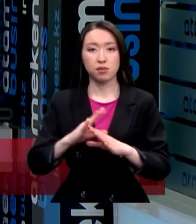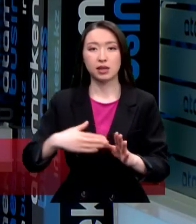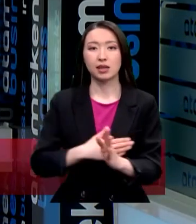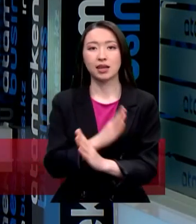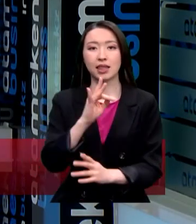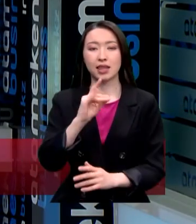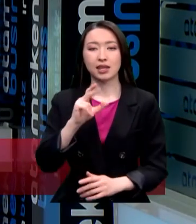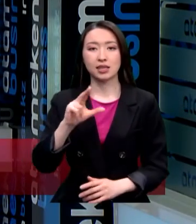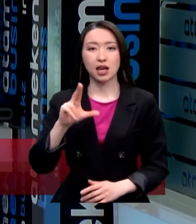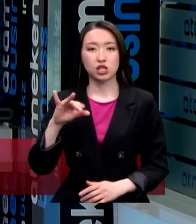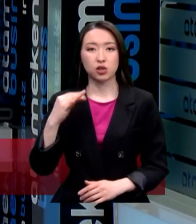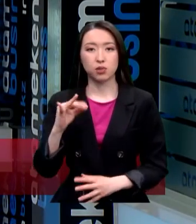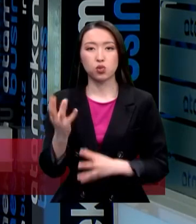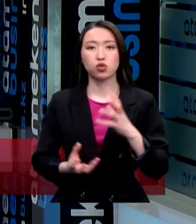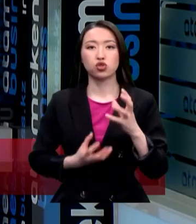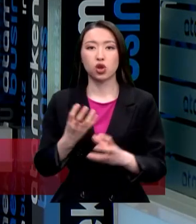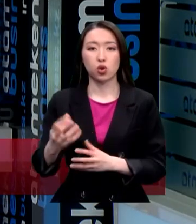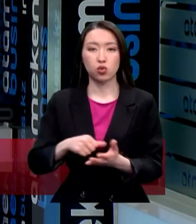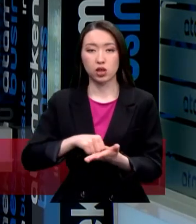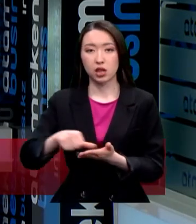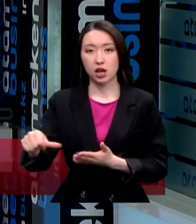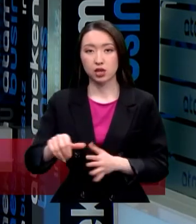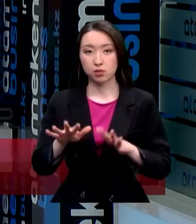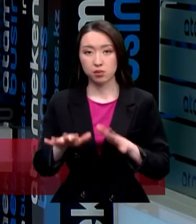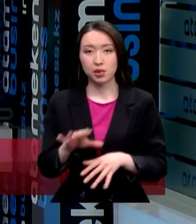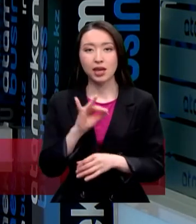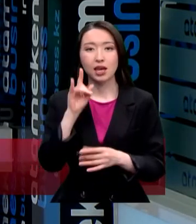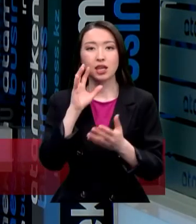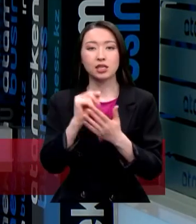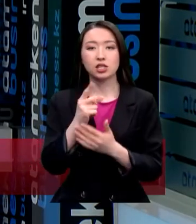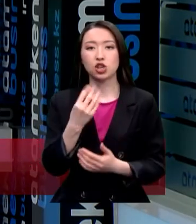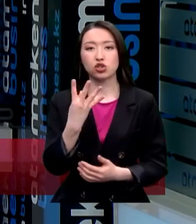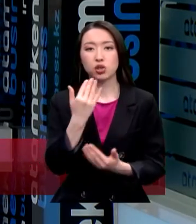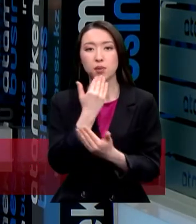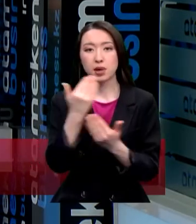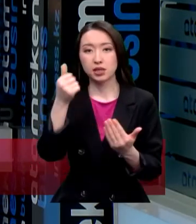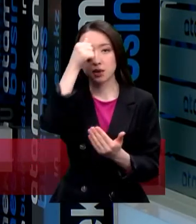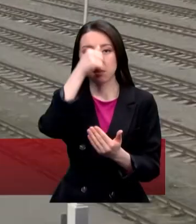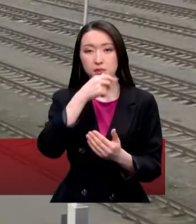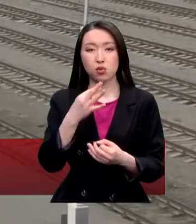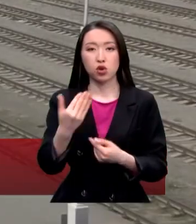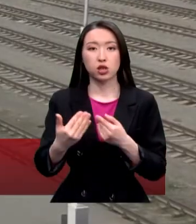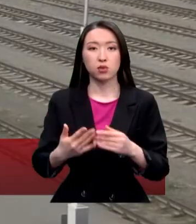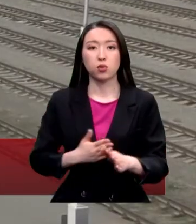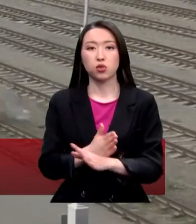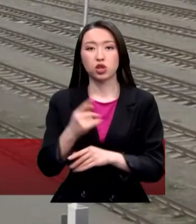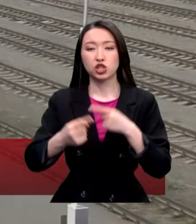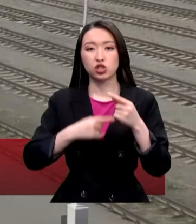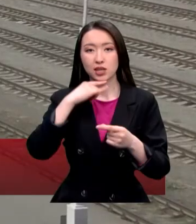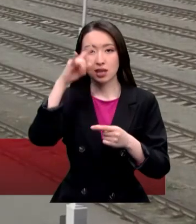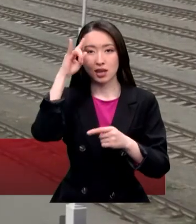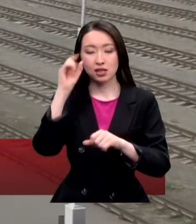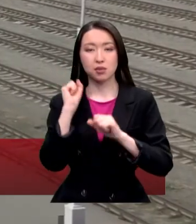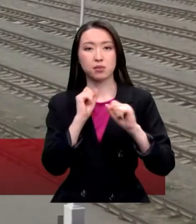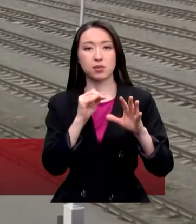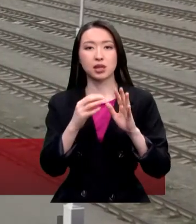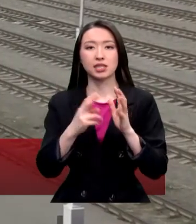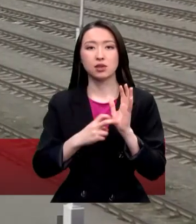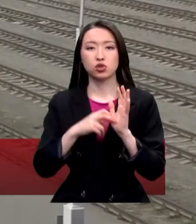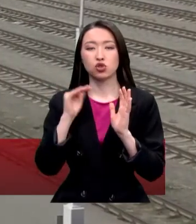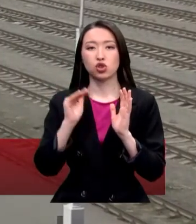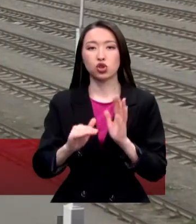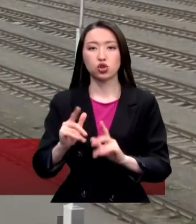Транскаспийскому международному транспортному маршруту. И отмечают, что за 4 последних месяца по этому пути через Казахстан перевезли более 700 тысяч тонн